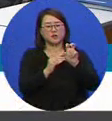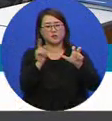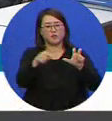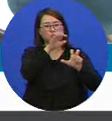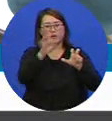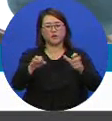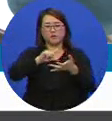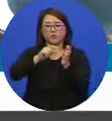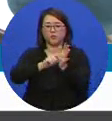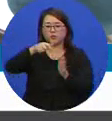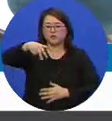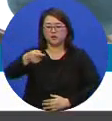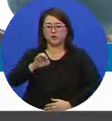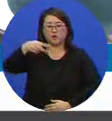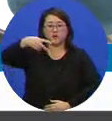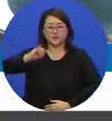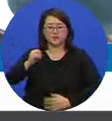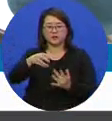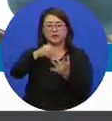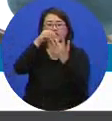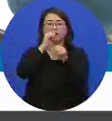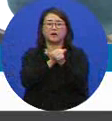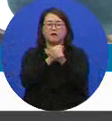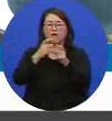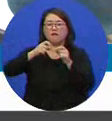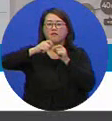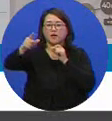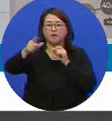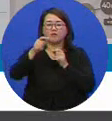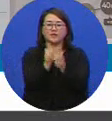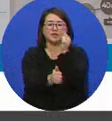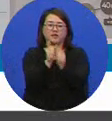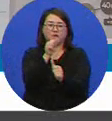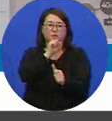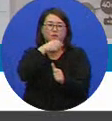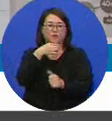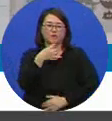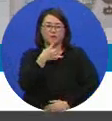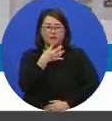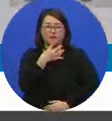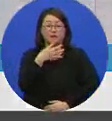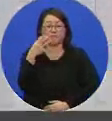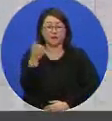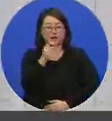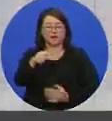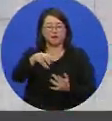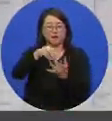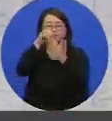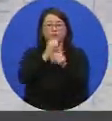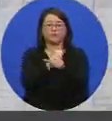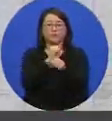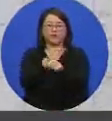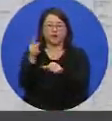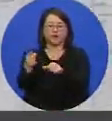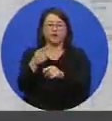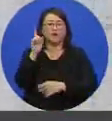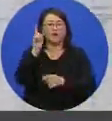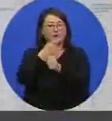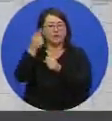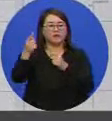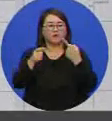선발하며 대부분의 대학이 수능 성적만 반영합니다. 2018학년도 대입 정시 모집은 내년 1월